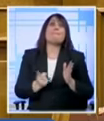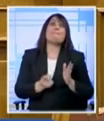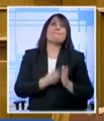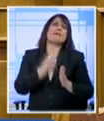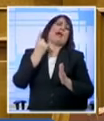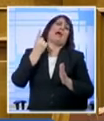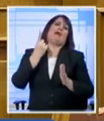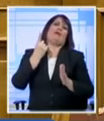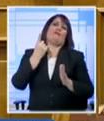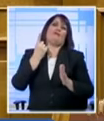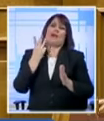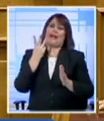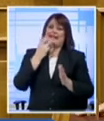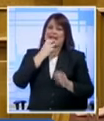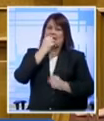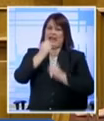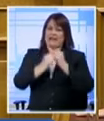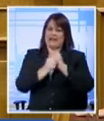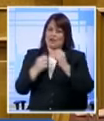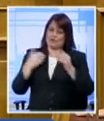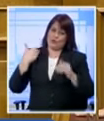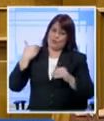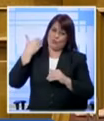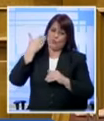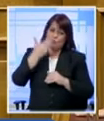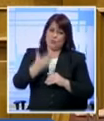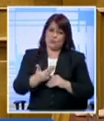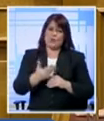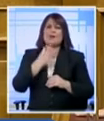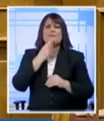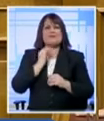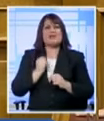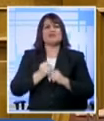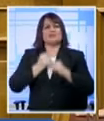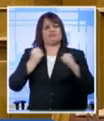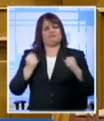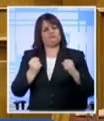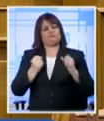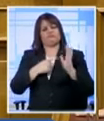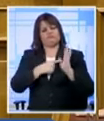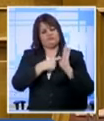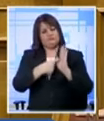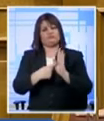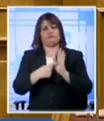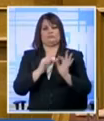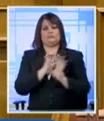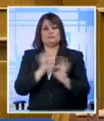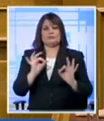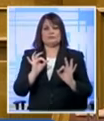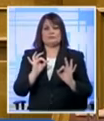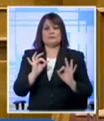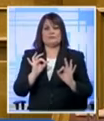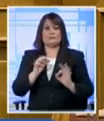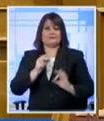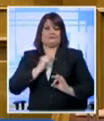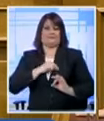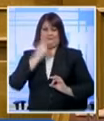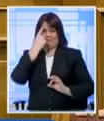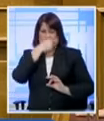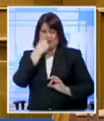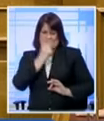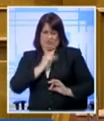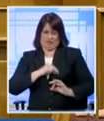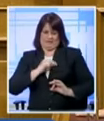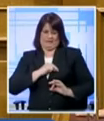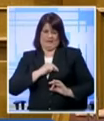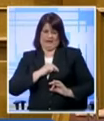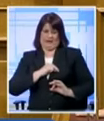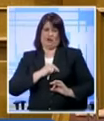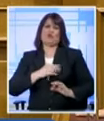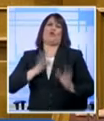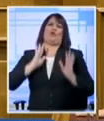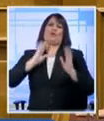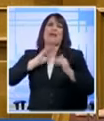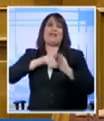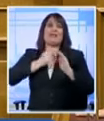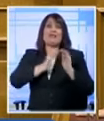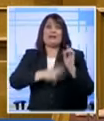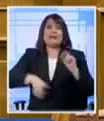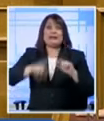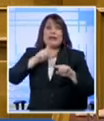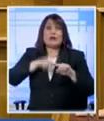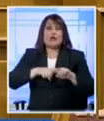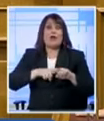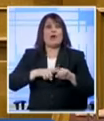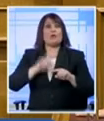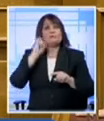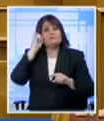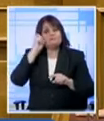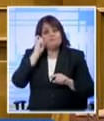τελευταία 30 χρόνια στέκεται στο ύψος των περιστάσεων και δεν σκέφτεται την πάρτη του, αλλά σκέφτεται το λαό. Και